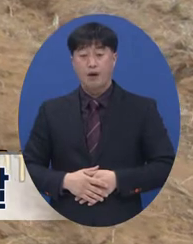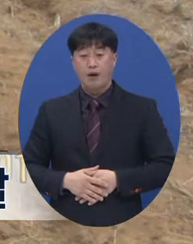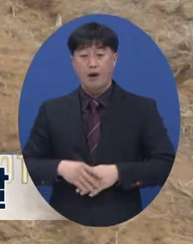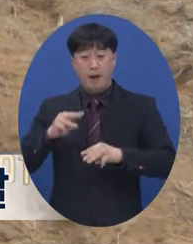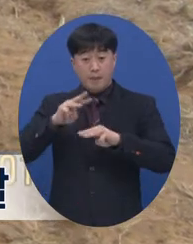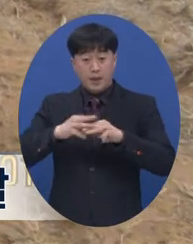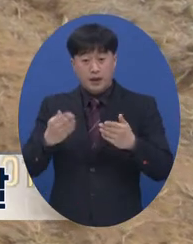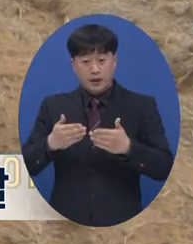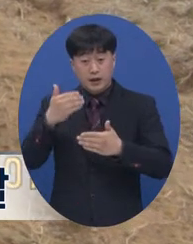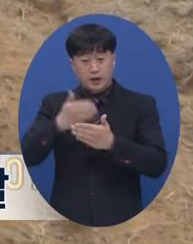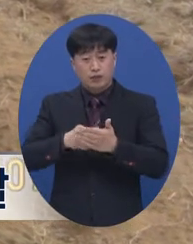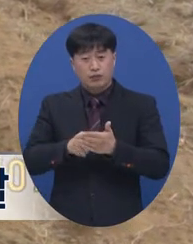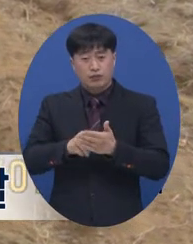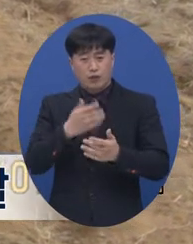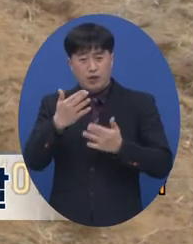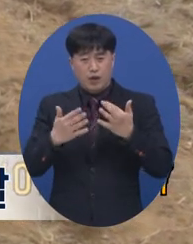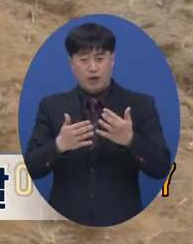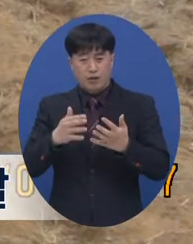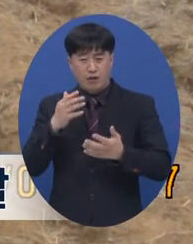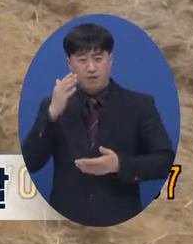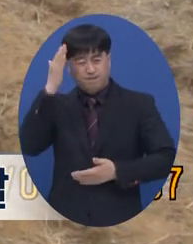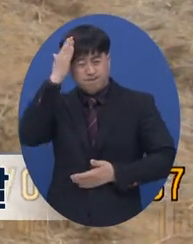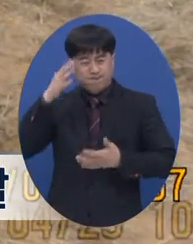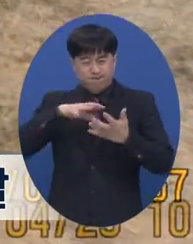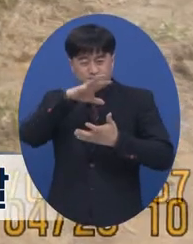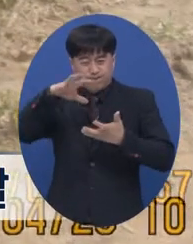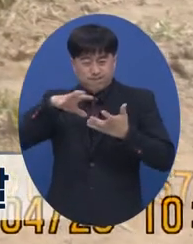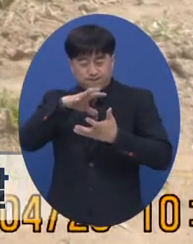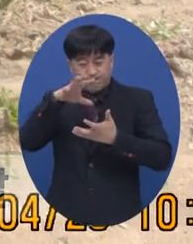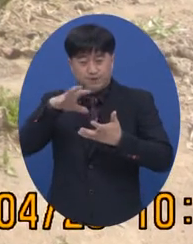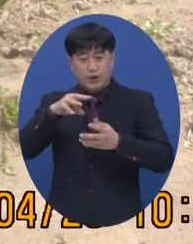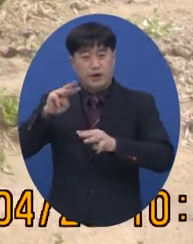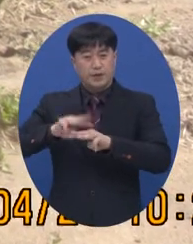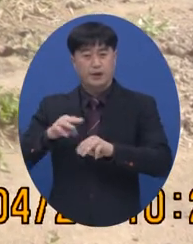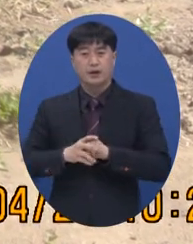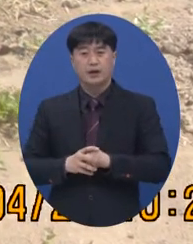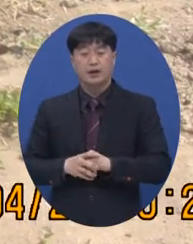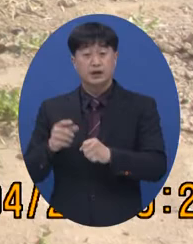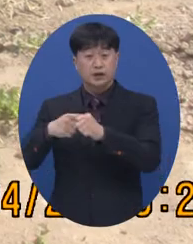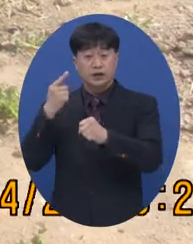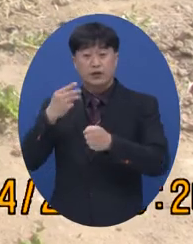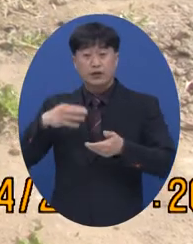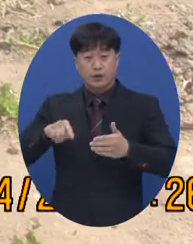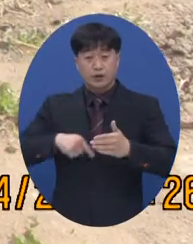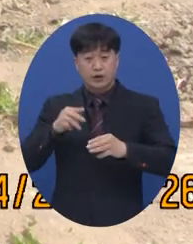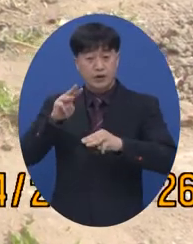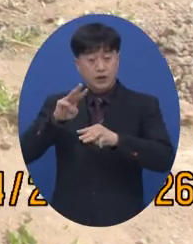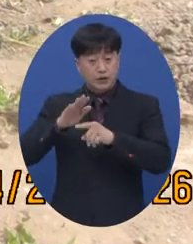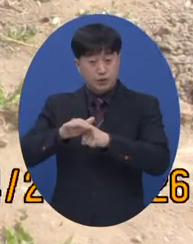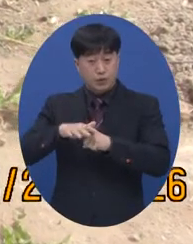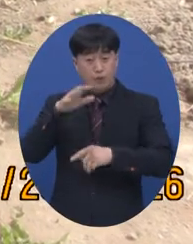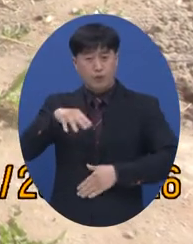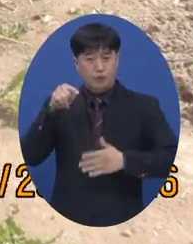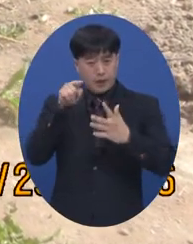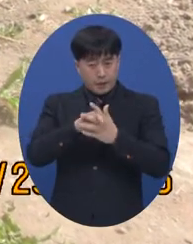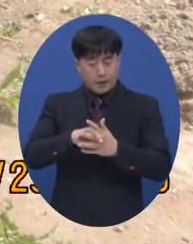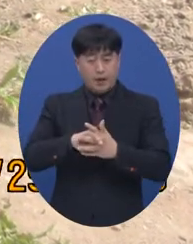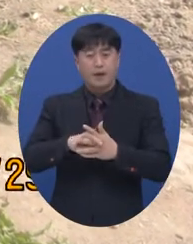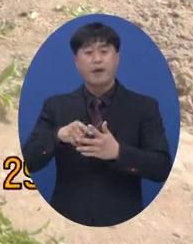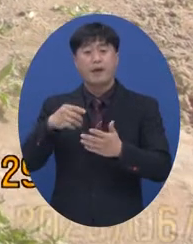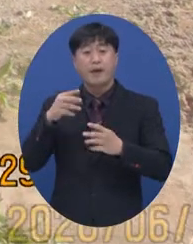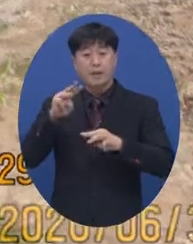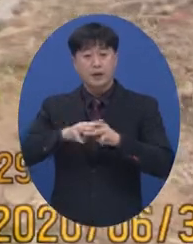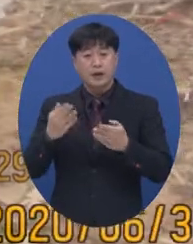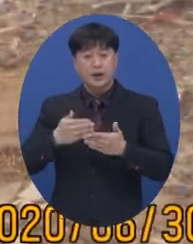농업 잔 제물을 태우는 라 온통 잿빛 연기로 뒤덮인 받 지난해 경기도 4 농촌지역에서 적발된 농업 짠 잼을